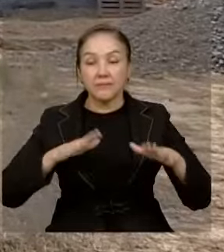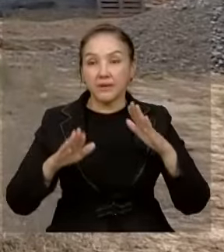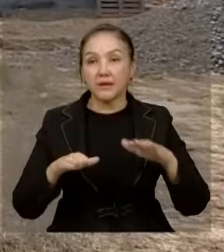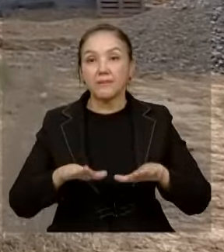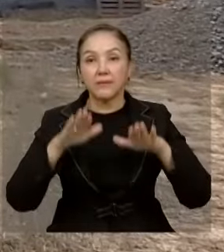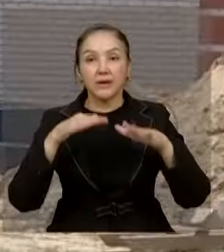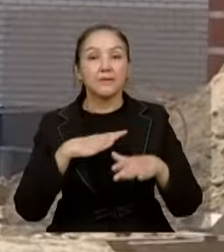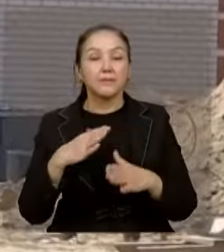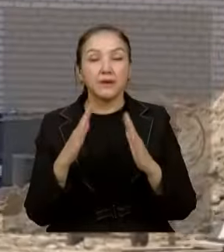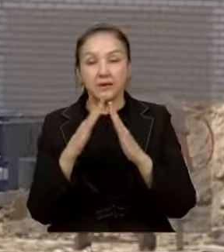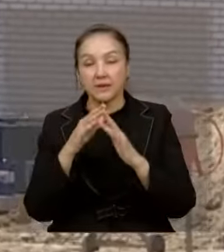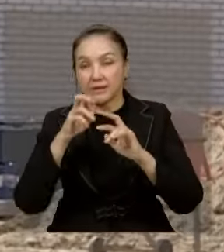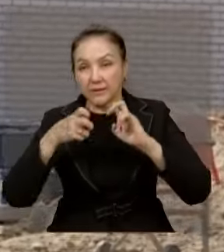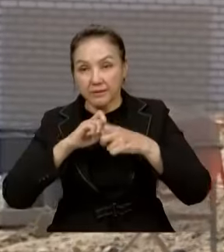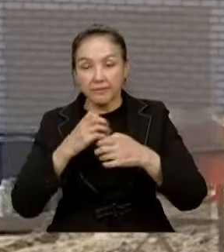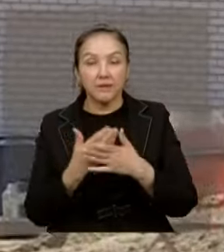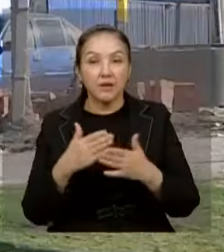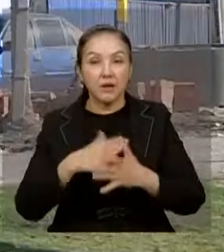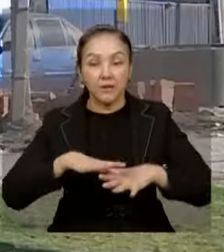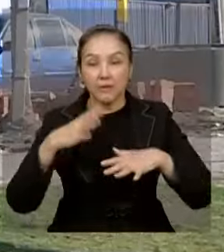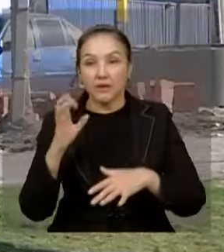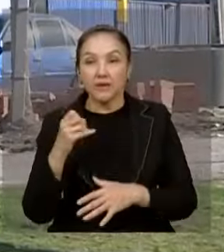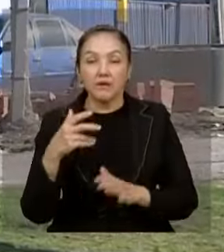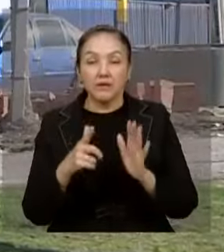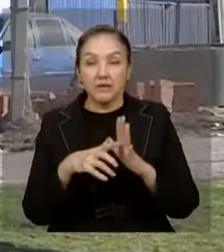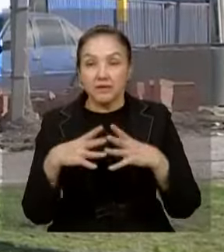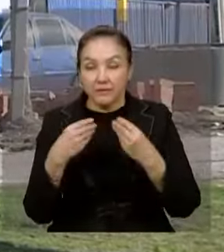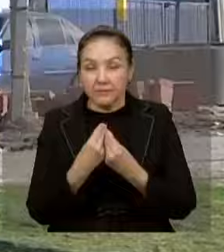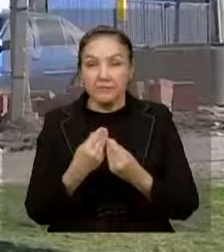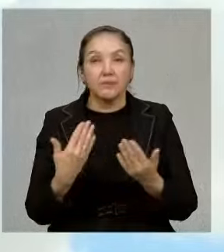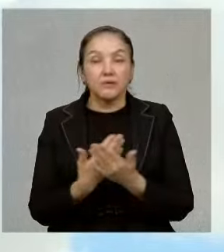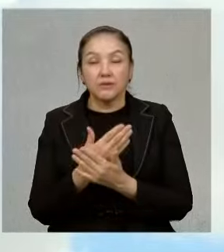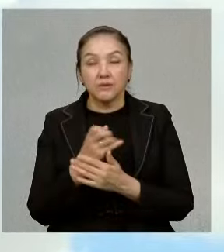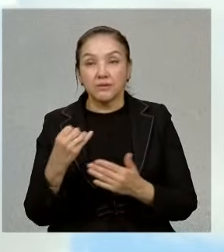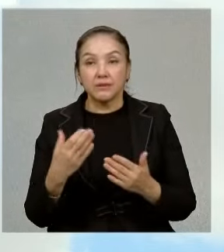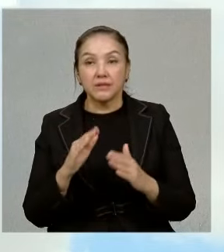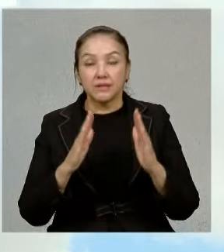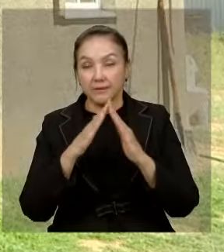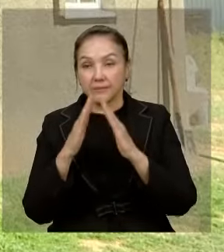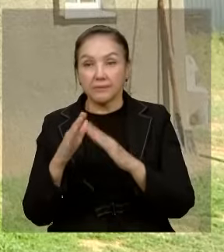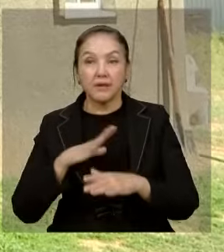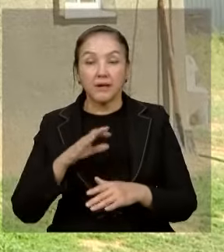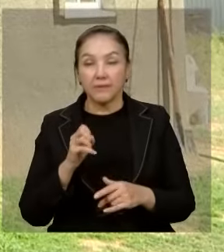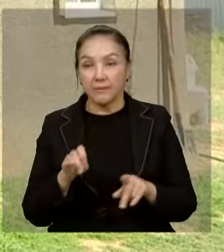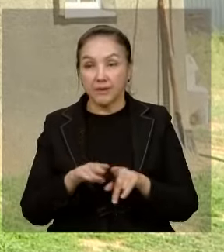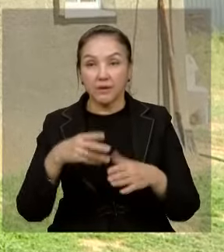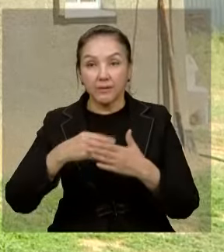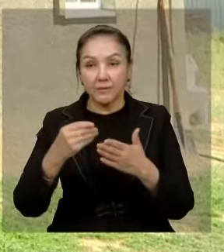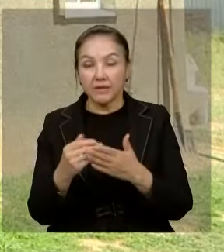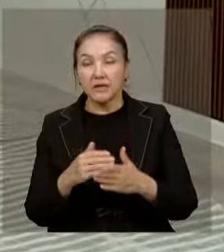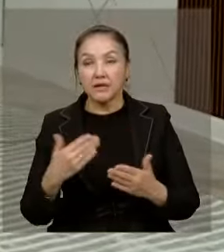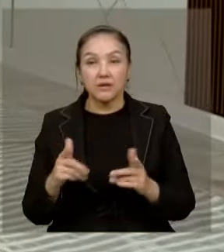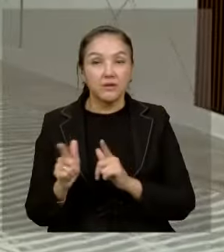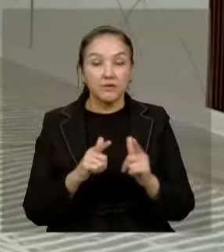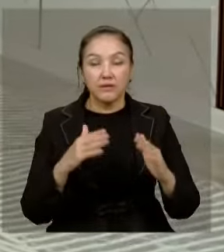тысячи домов были признаны аварийными Для более 500 семей строится Новые дома от остальных поступили заявки на покупку готового